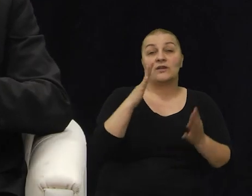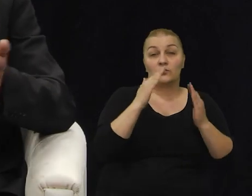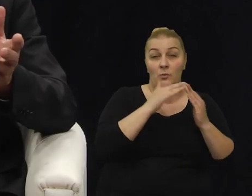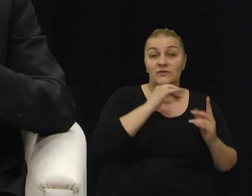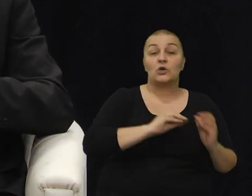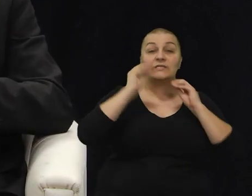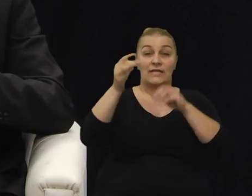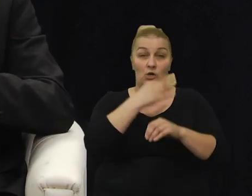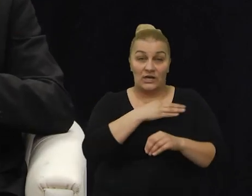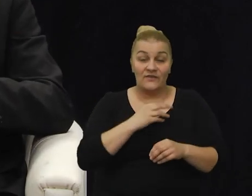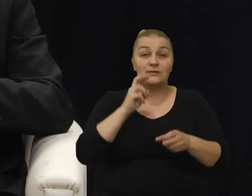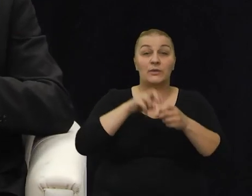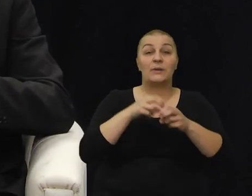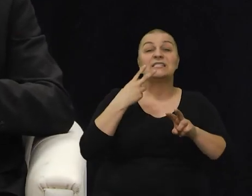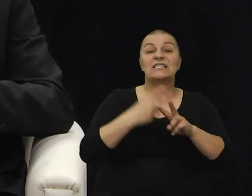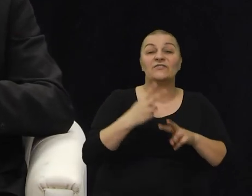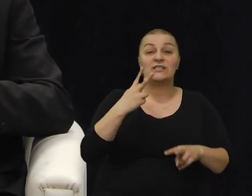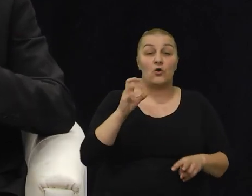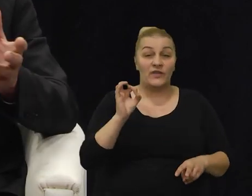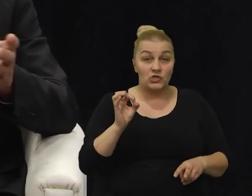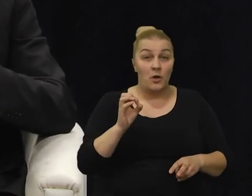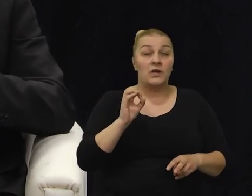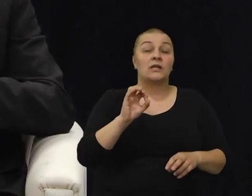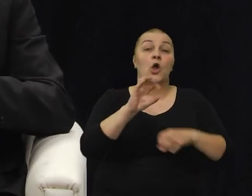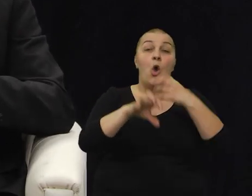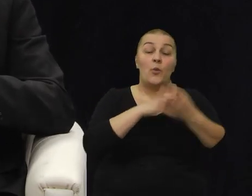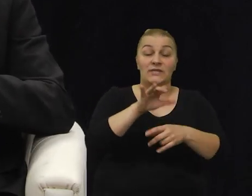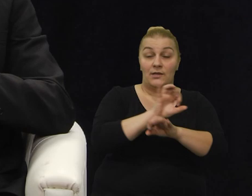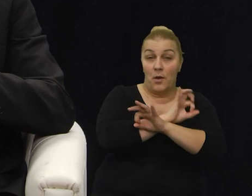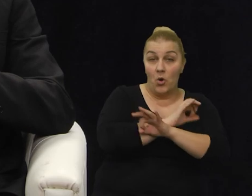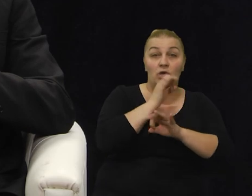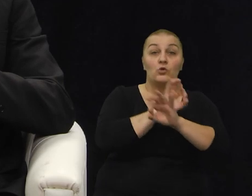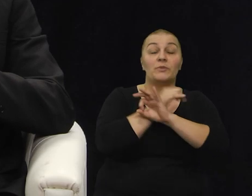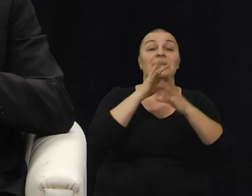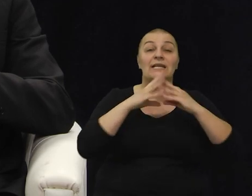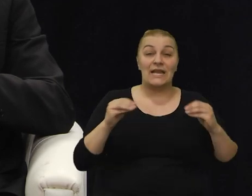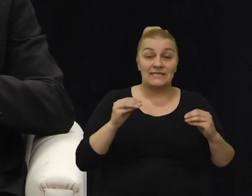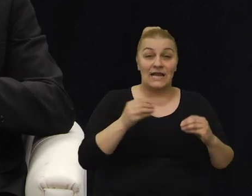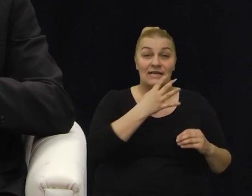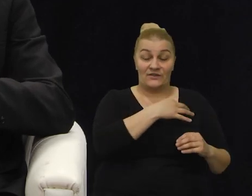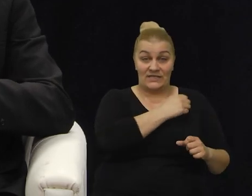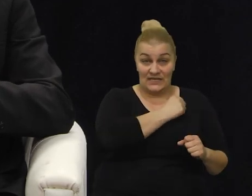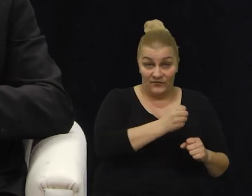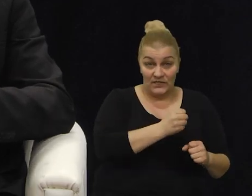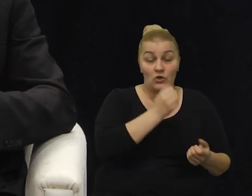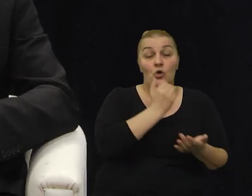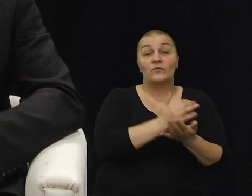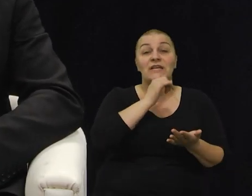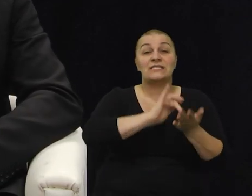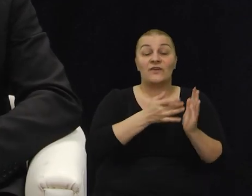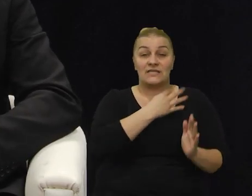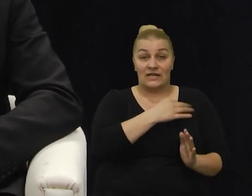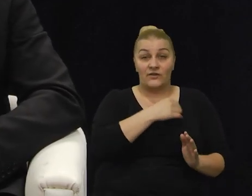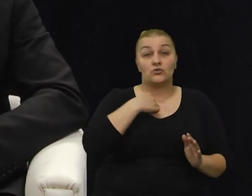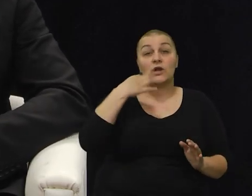Hrvatskog, pozdrav pripadnicima Hrvatskog vijeća obrane, pozdrav obiteljima poginulih, umrlih i nestalih hrvatskih vitezova. Uvijek i